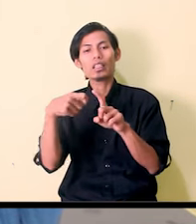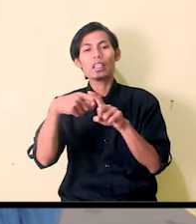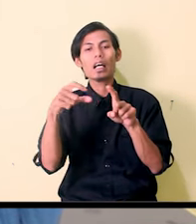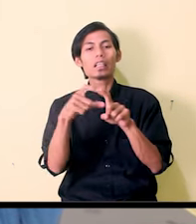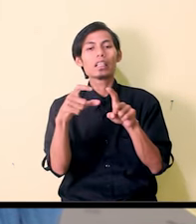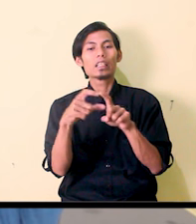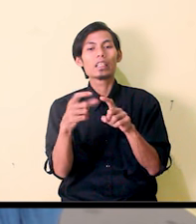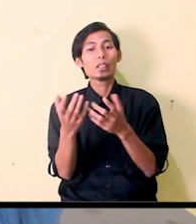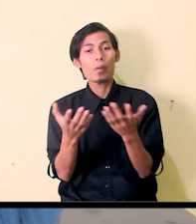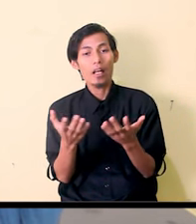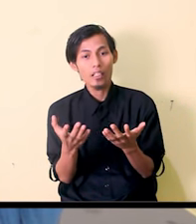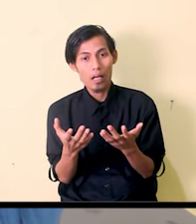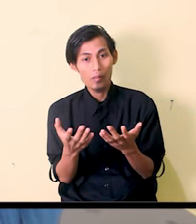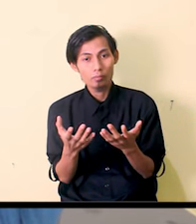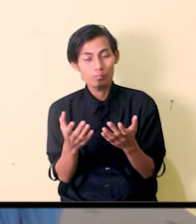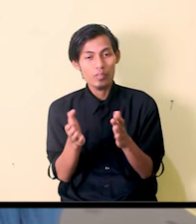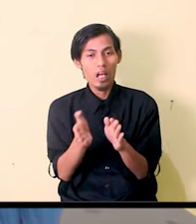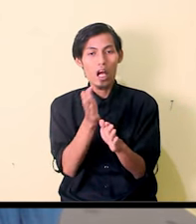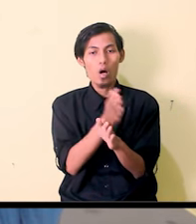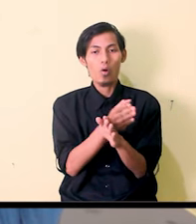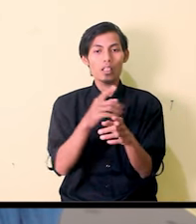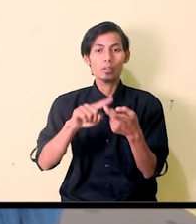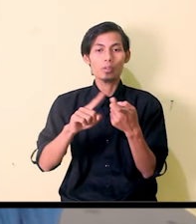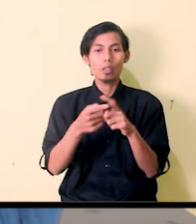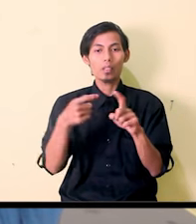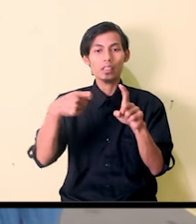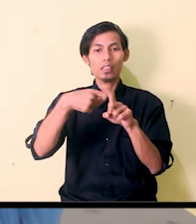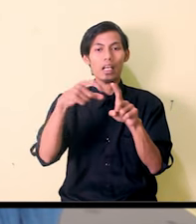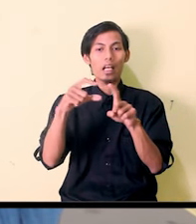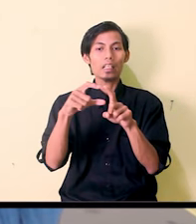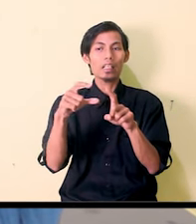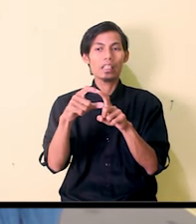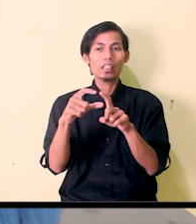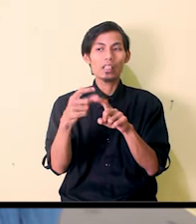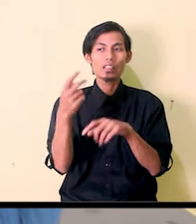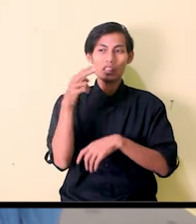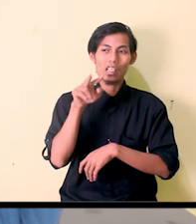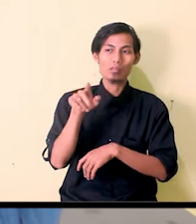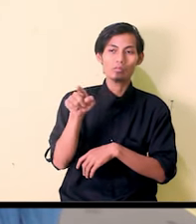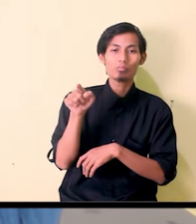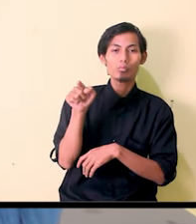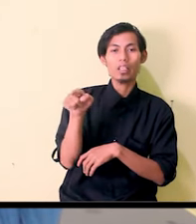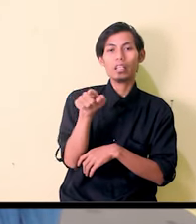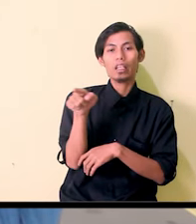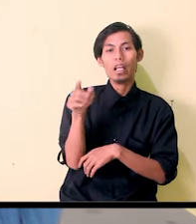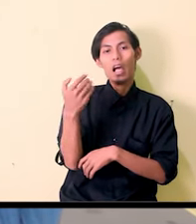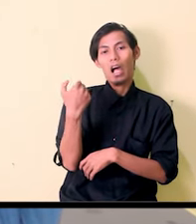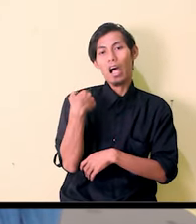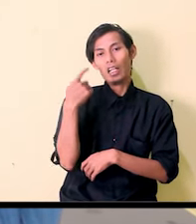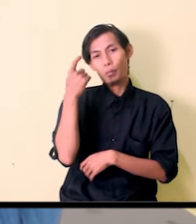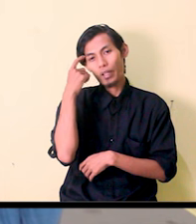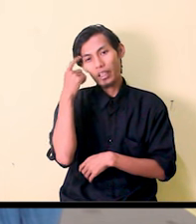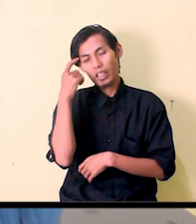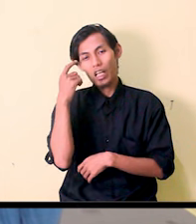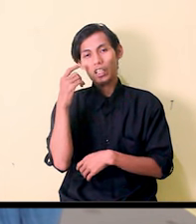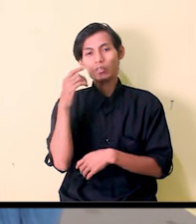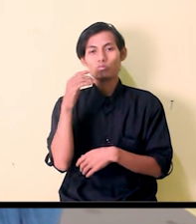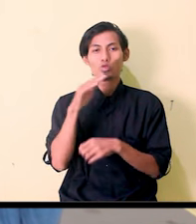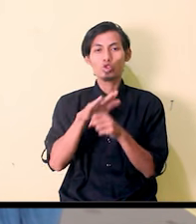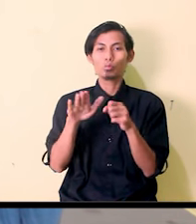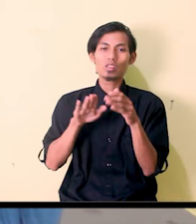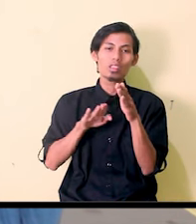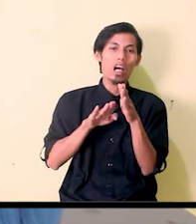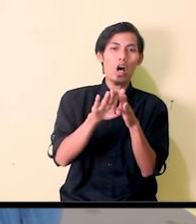mindset yang cukup jauh di bawah kita Karena menjadi orang teman-teman e manusia-manusia yang kurang